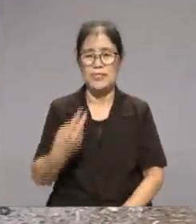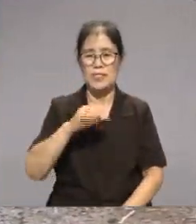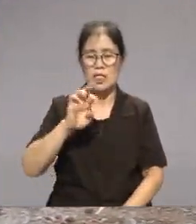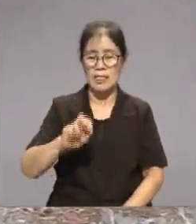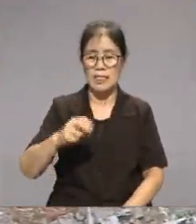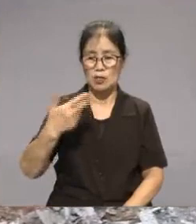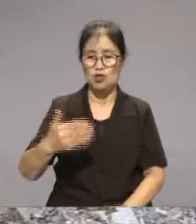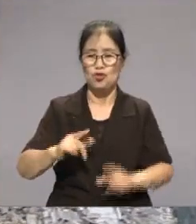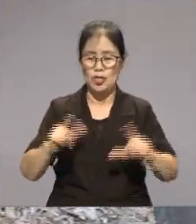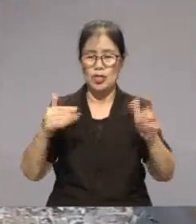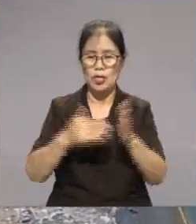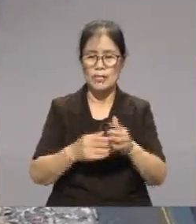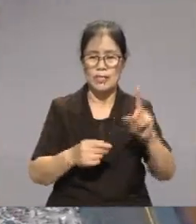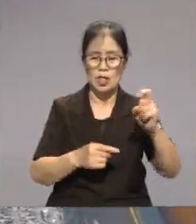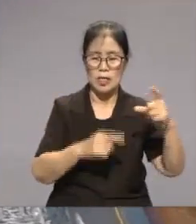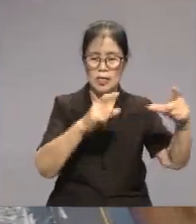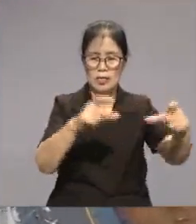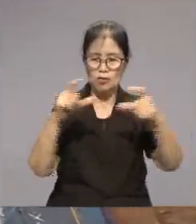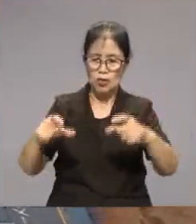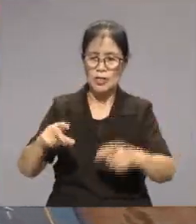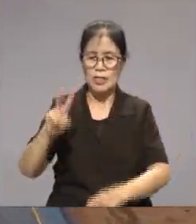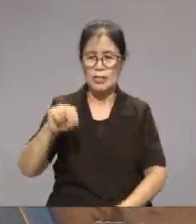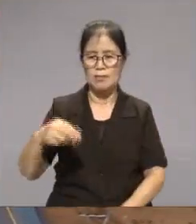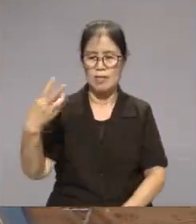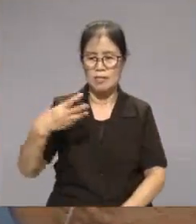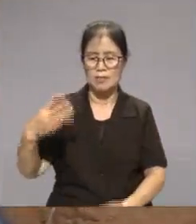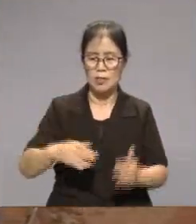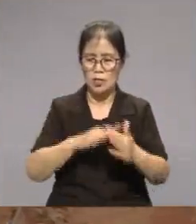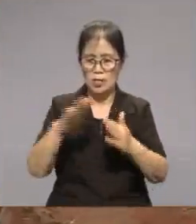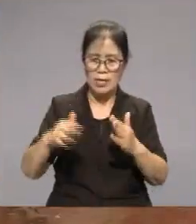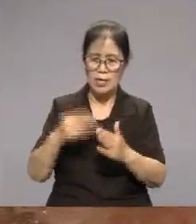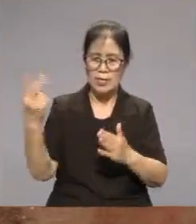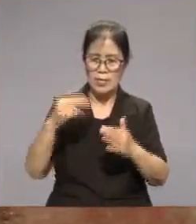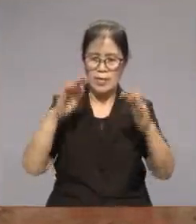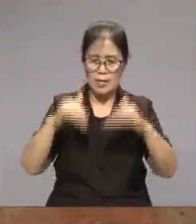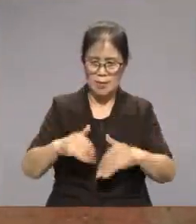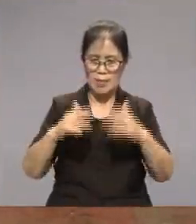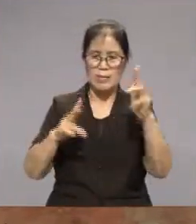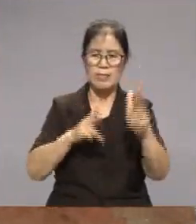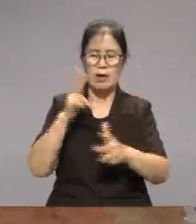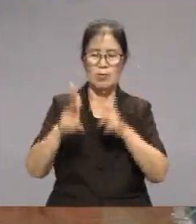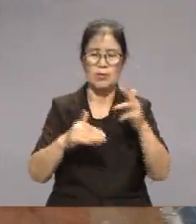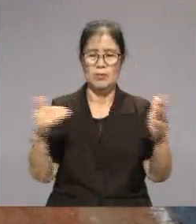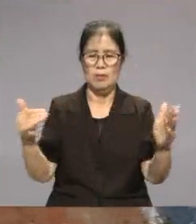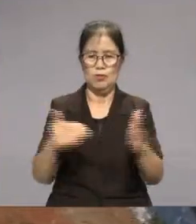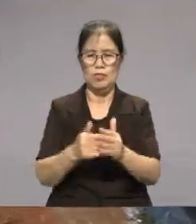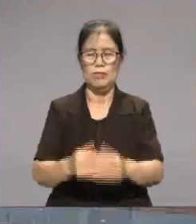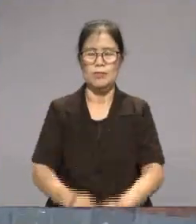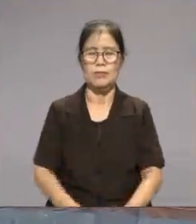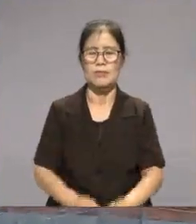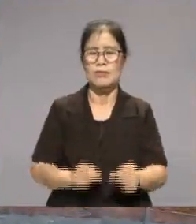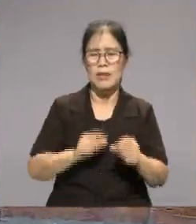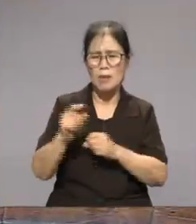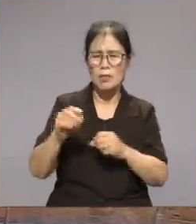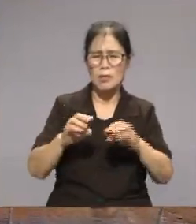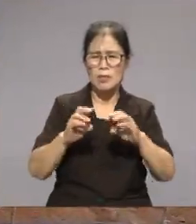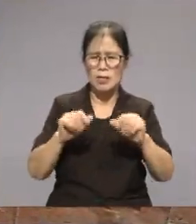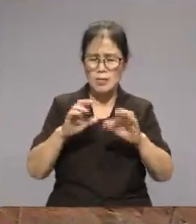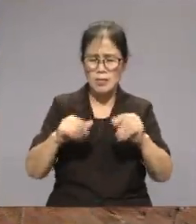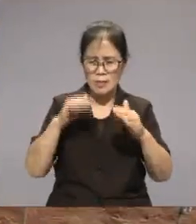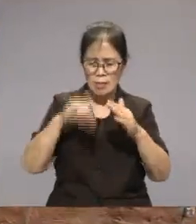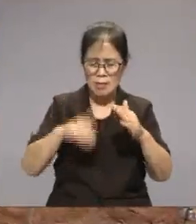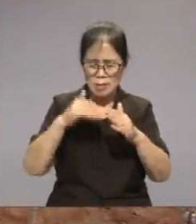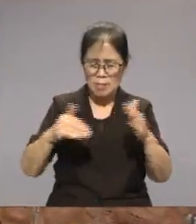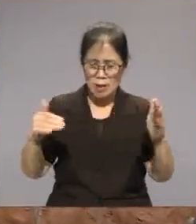2029년까지 11개 구역 2만 3천 세대 재개발 사업이 마무리됩니다. 대부분의 택지개발이